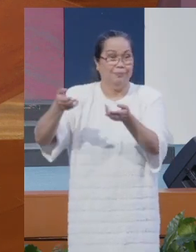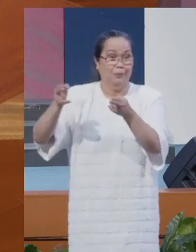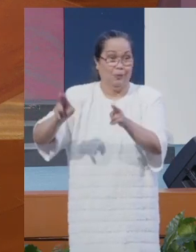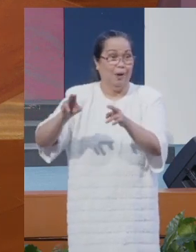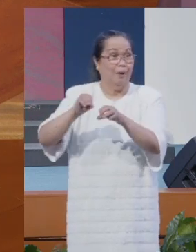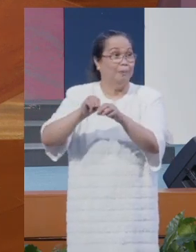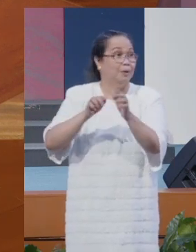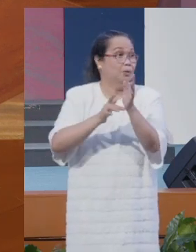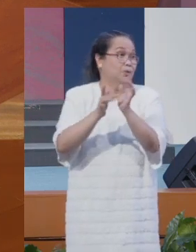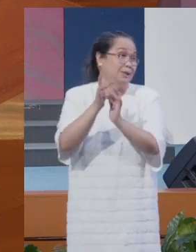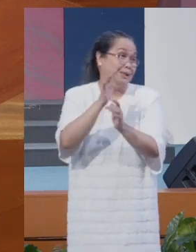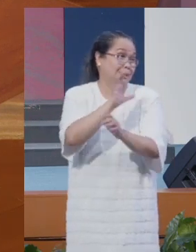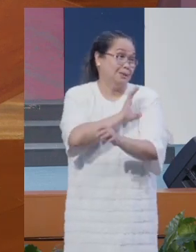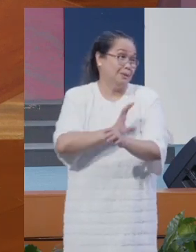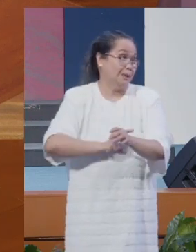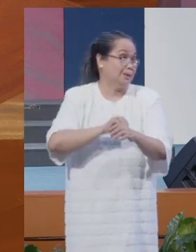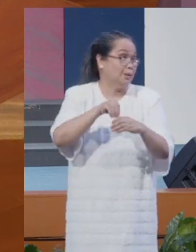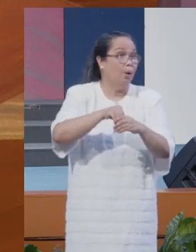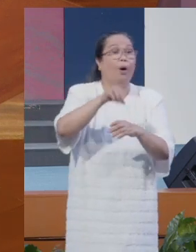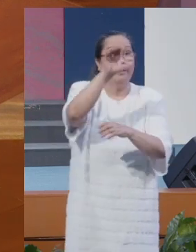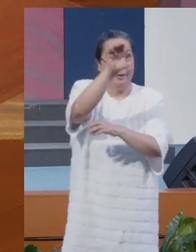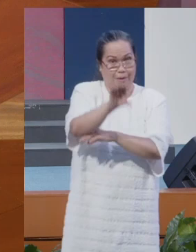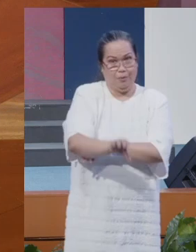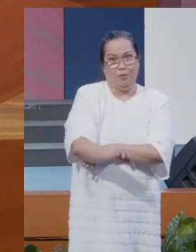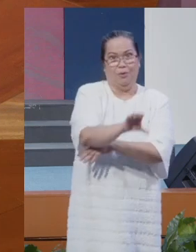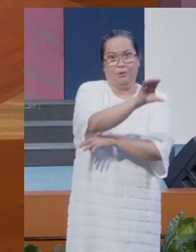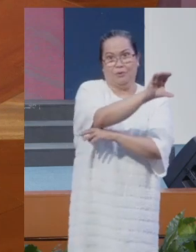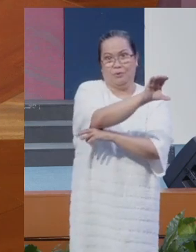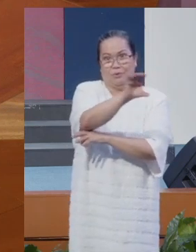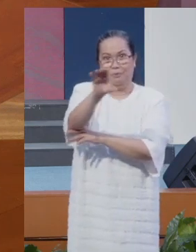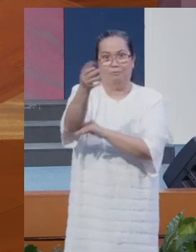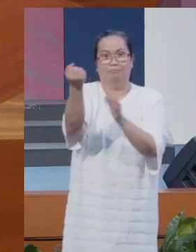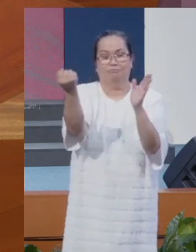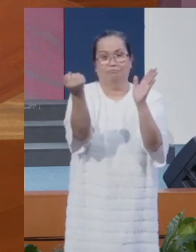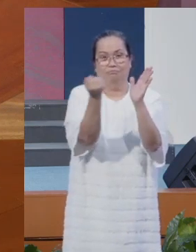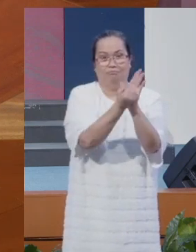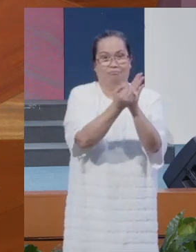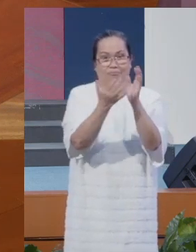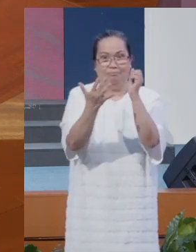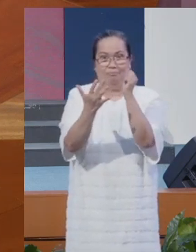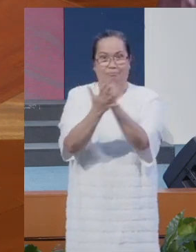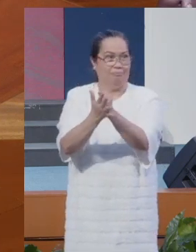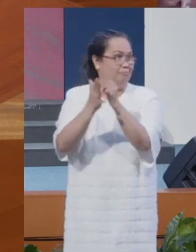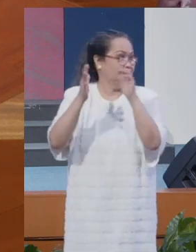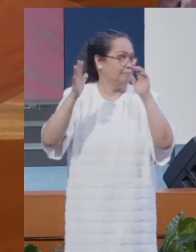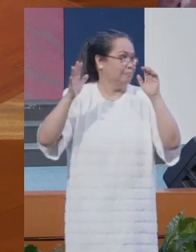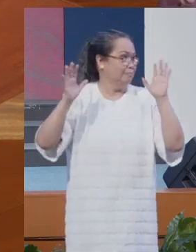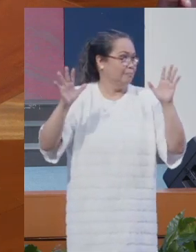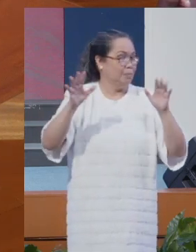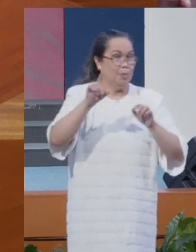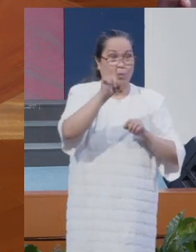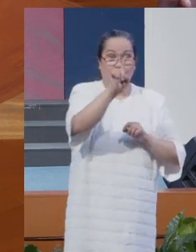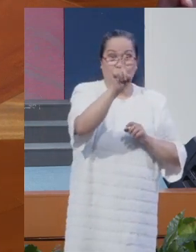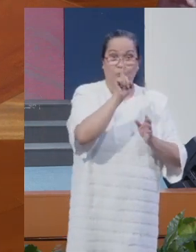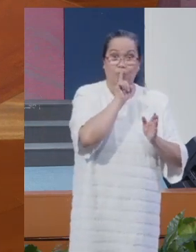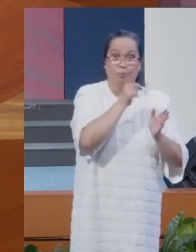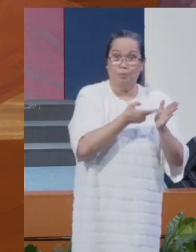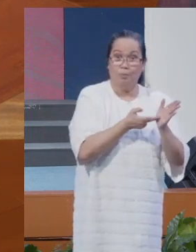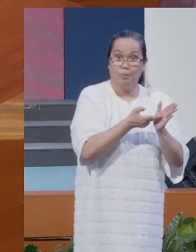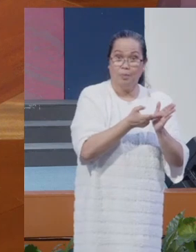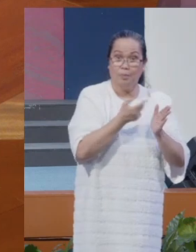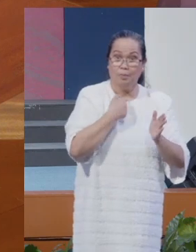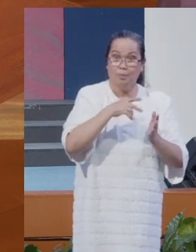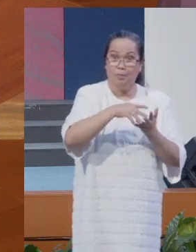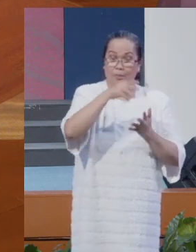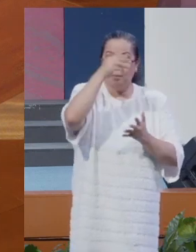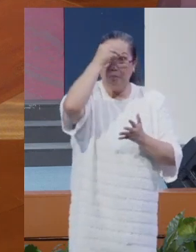kanya sa krus. Isang mahalagang katotohanan ang makikita natin dito